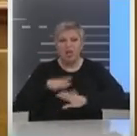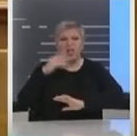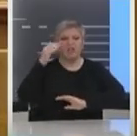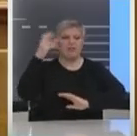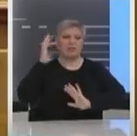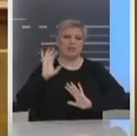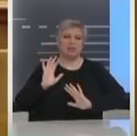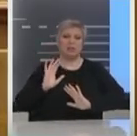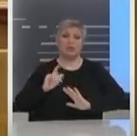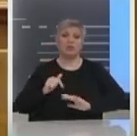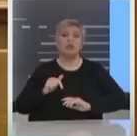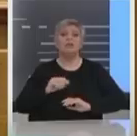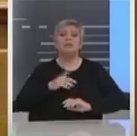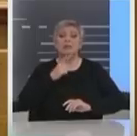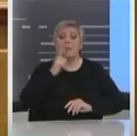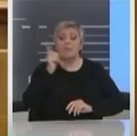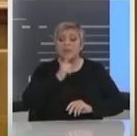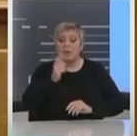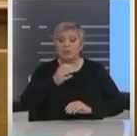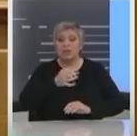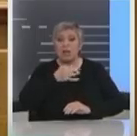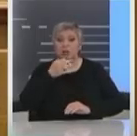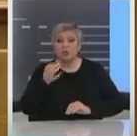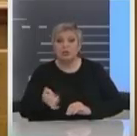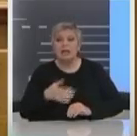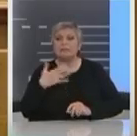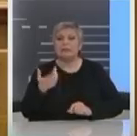καλύτερα από τα ψέματα και τις μισές αλήθειες.